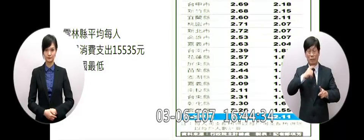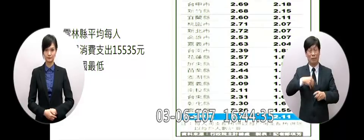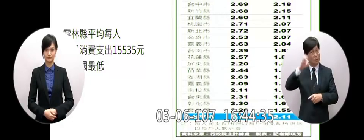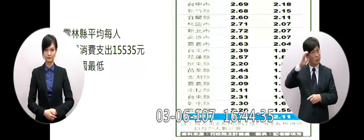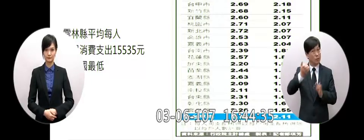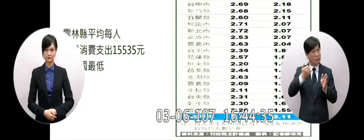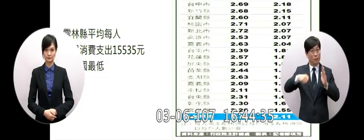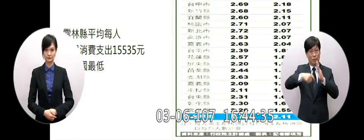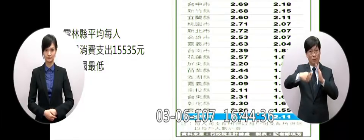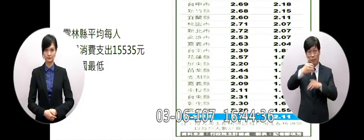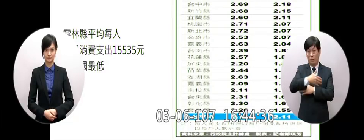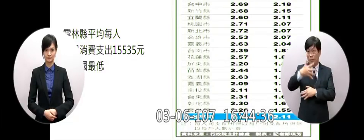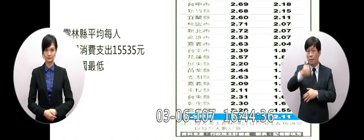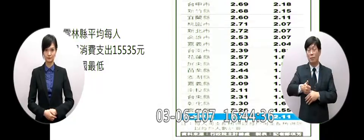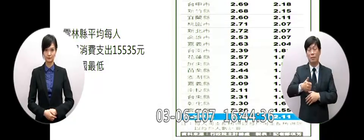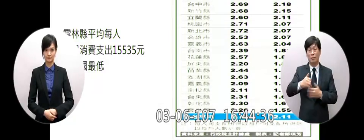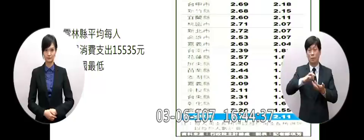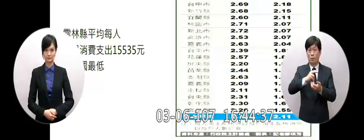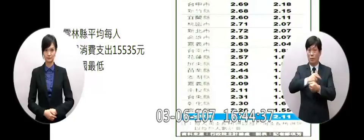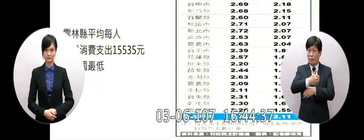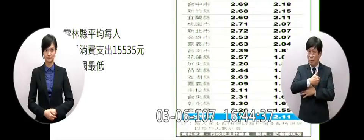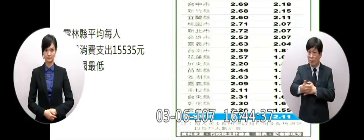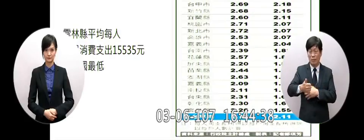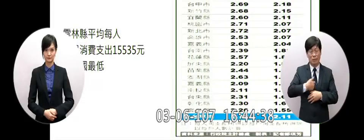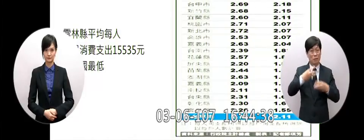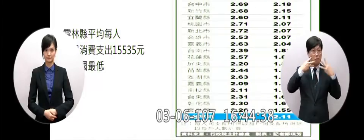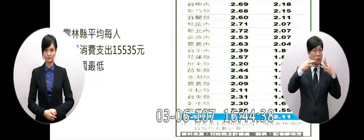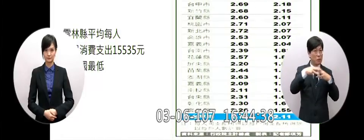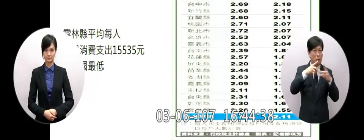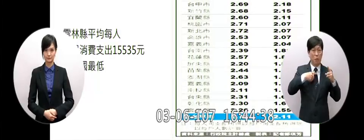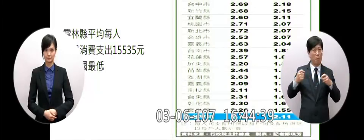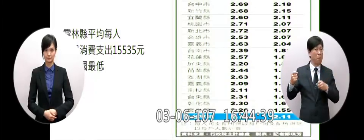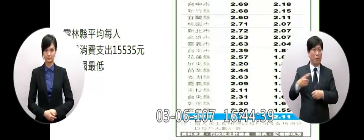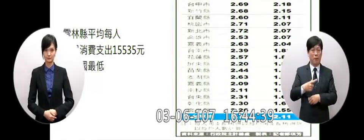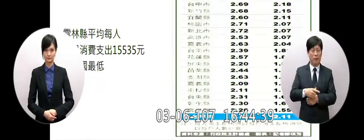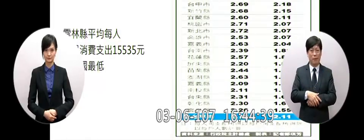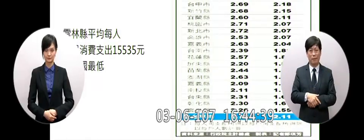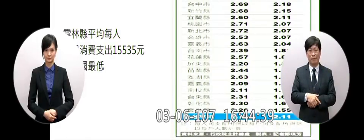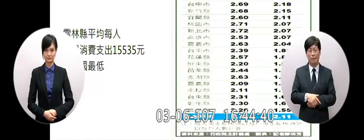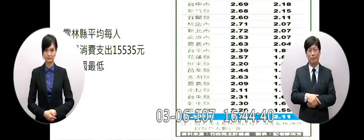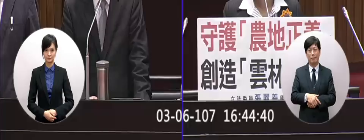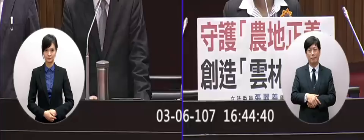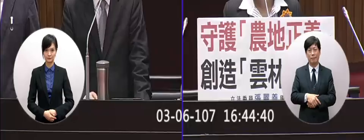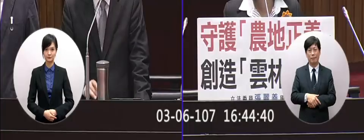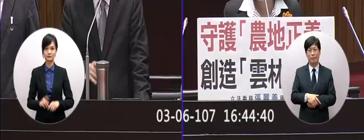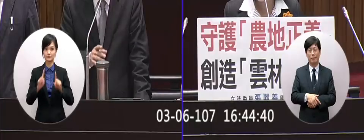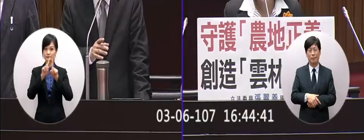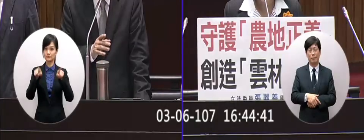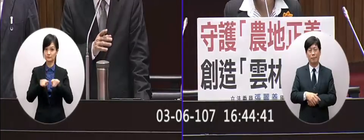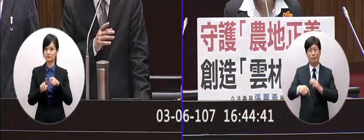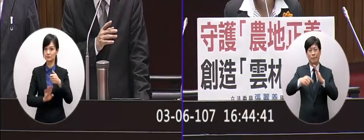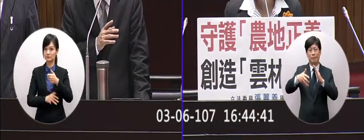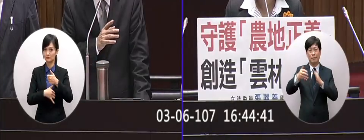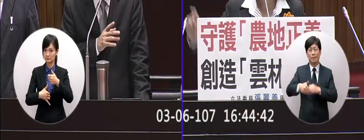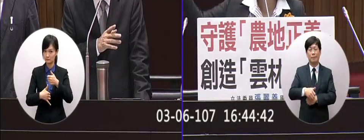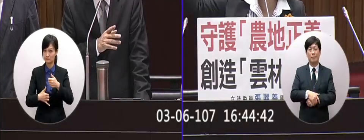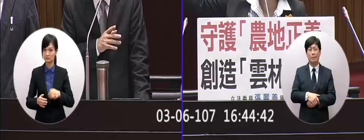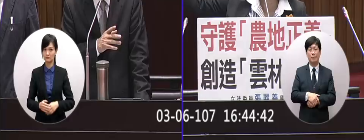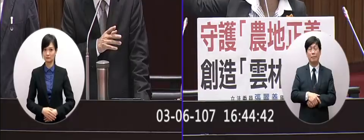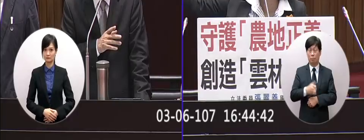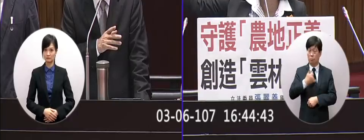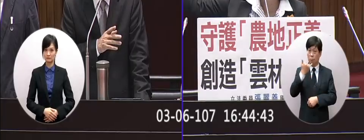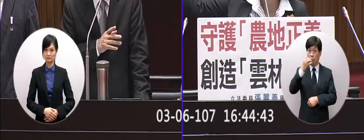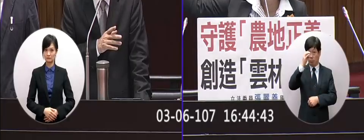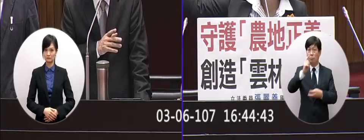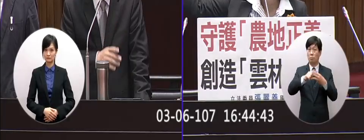说，云林县的乡亲穷得比非洲难民还要穷。 张委员， 院长， 我们现在 你可以